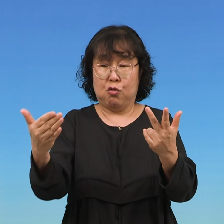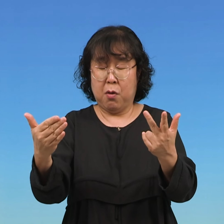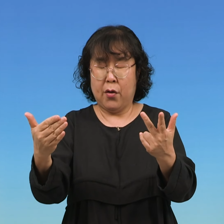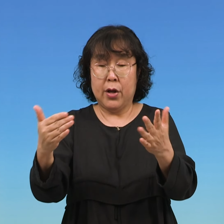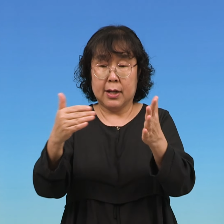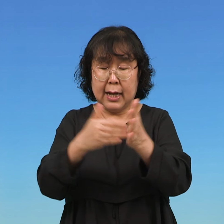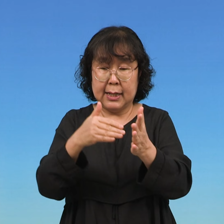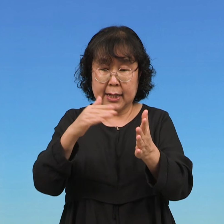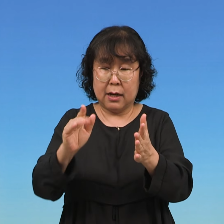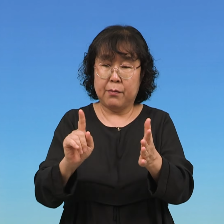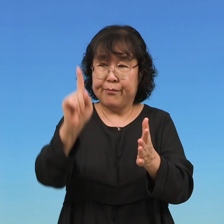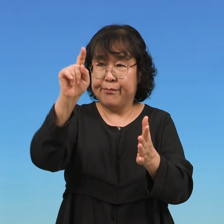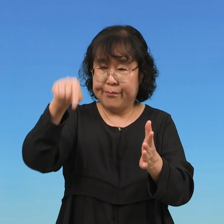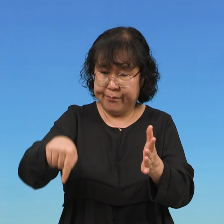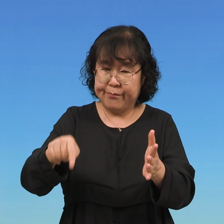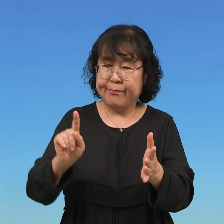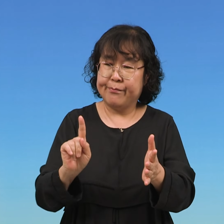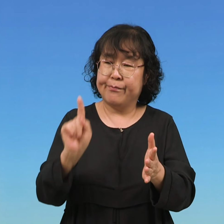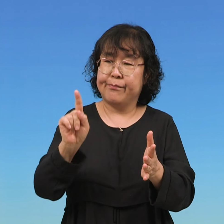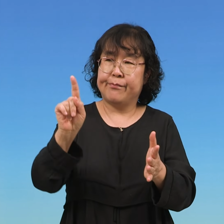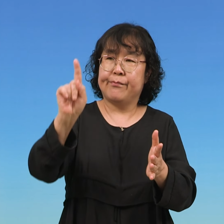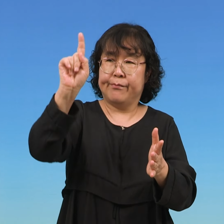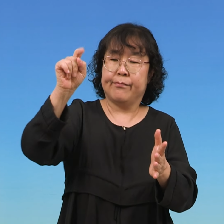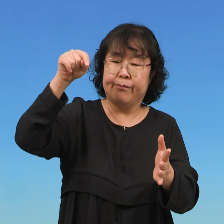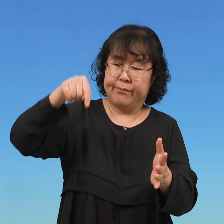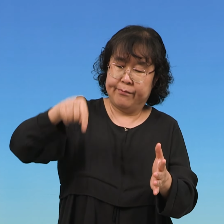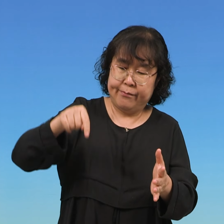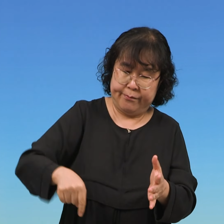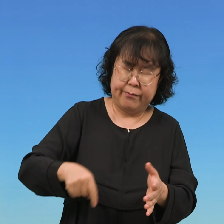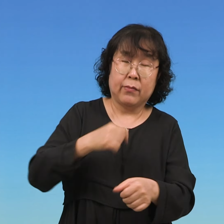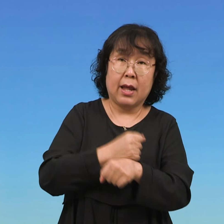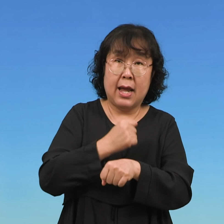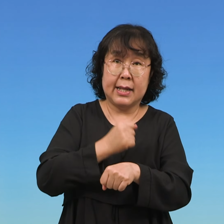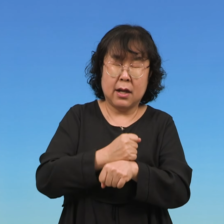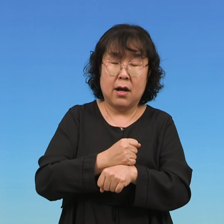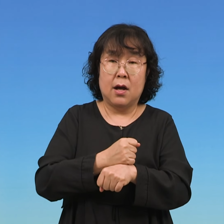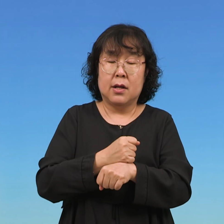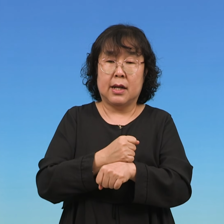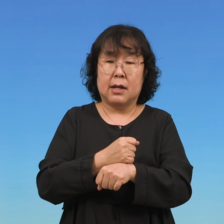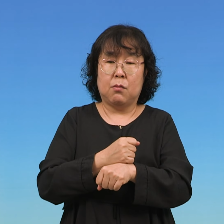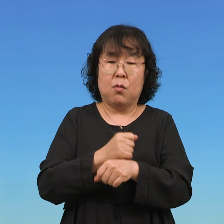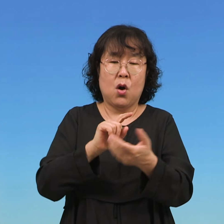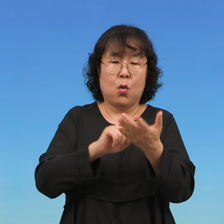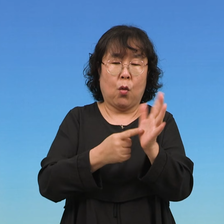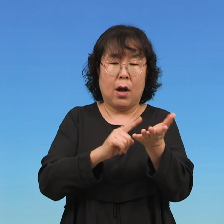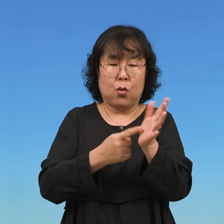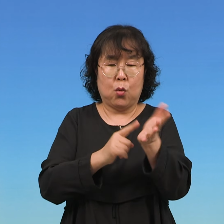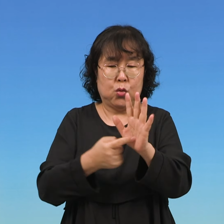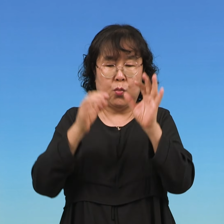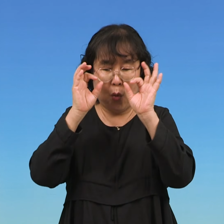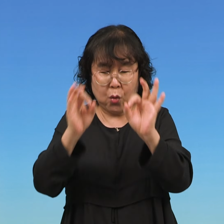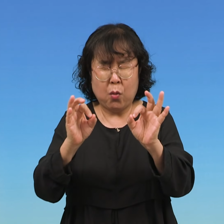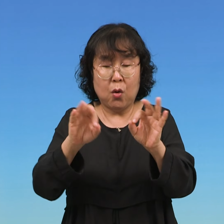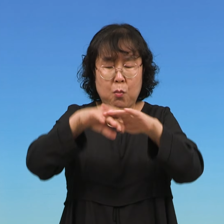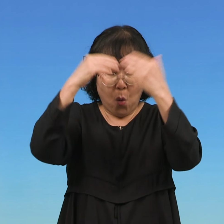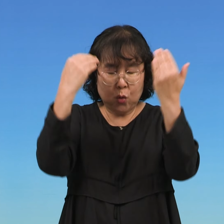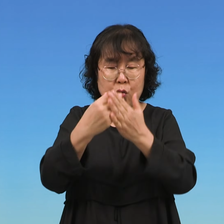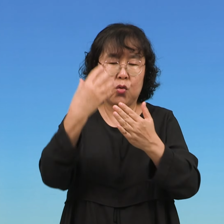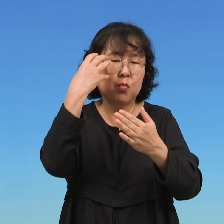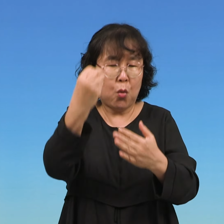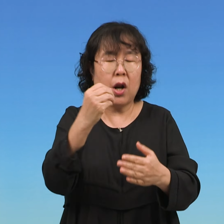7번에서 9번으로 건너가려면 광고를 보고 가라는 거 아닙니까 그래서 뭐 그 과정에서 뭐 무슨 뭐 일이 있었는지는 잘